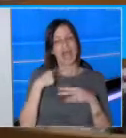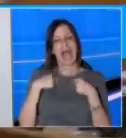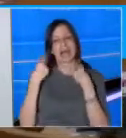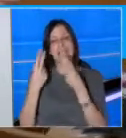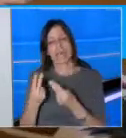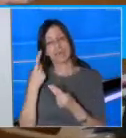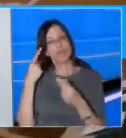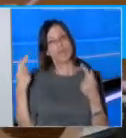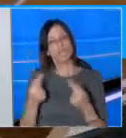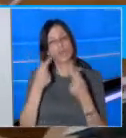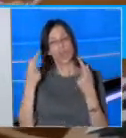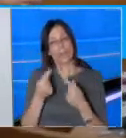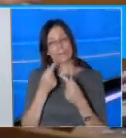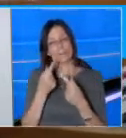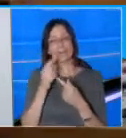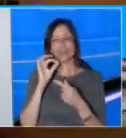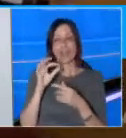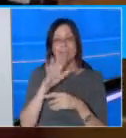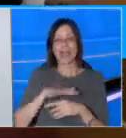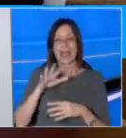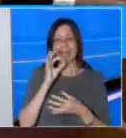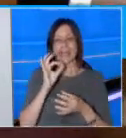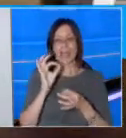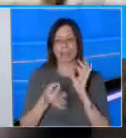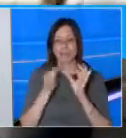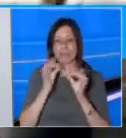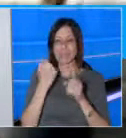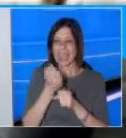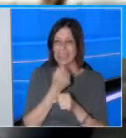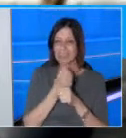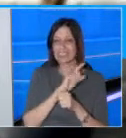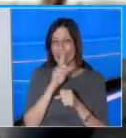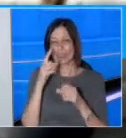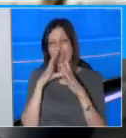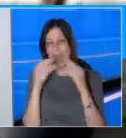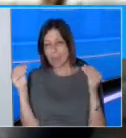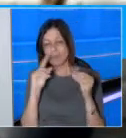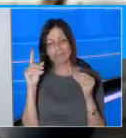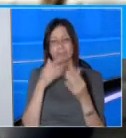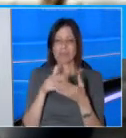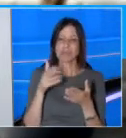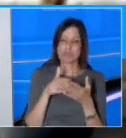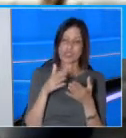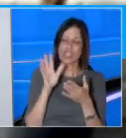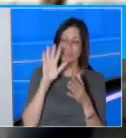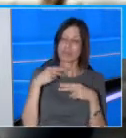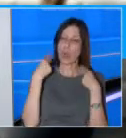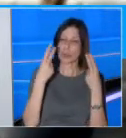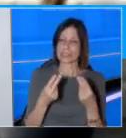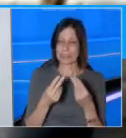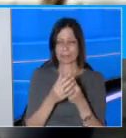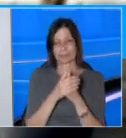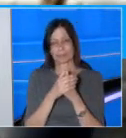חשבנו שהוויכוחים הקלאסיים של מערכת המשפט אקטיביסטית או לא נעלמו, הנה הם כאן איתנו וגם עושים קאמבק. טוב. לא,